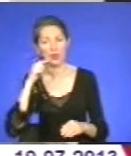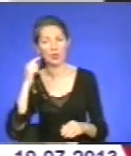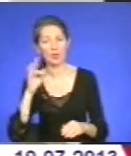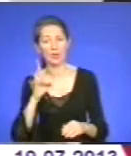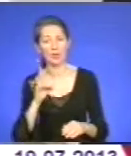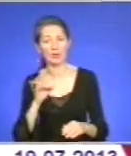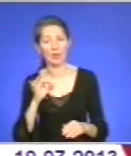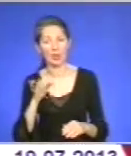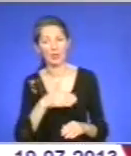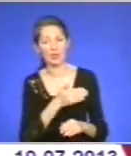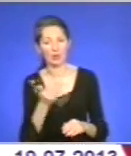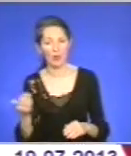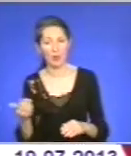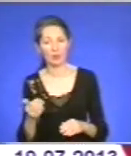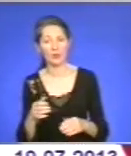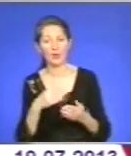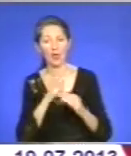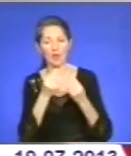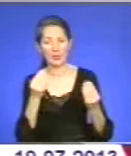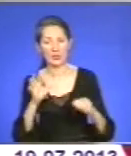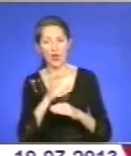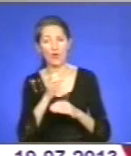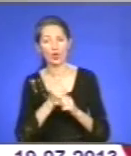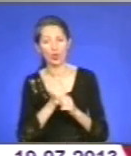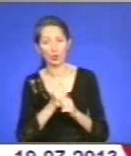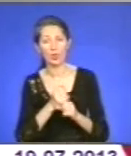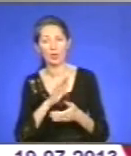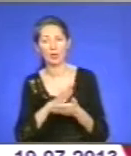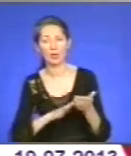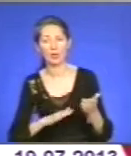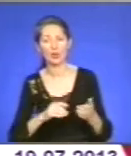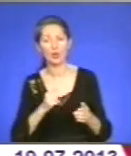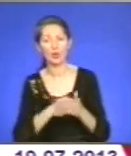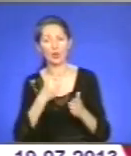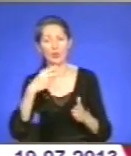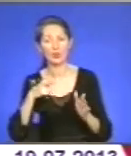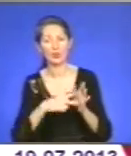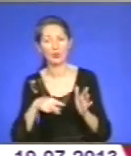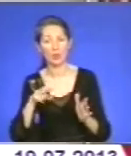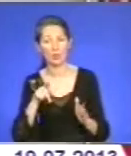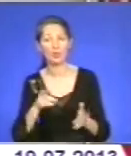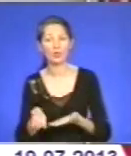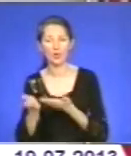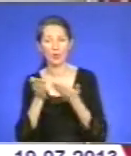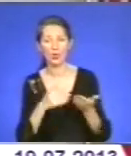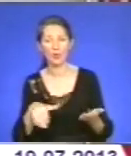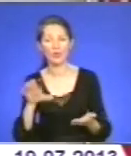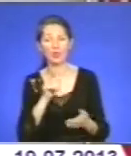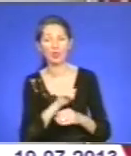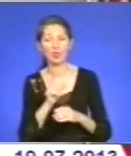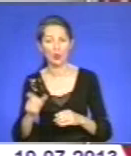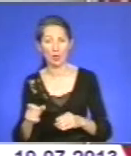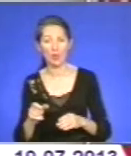з вами. Виставка фоторобіт Михайла Бенча триватиме до 28 липня. Тож запрошуємо усіх